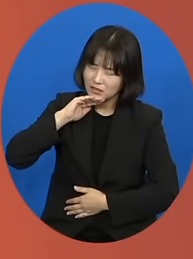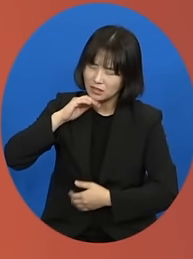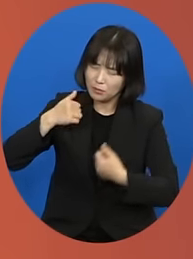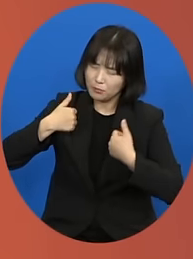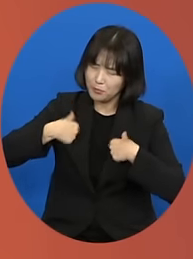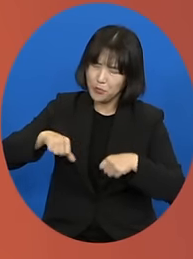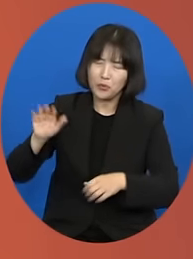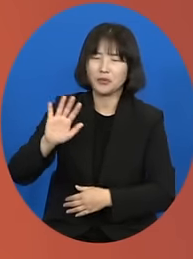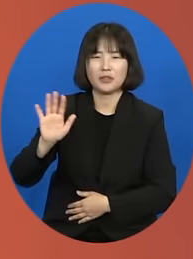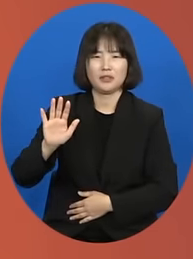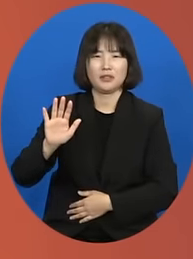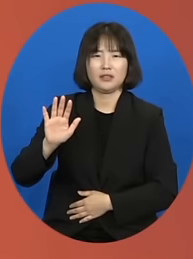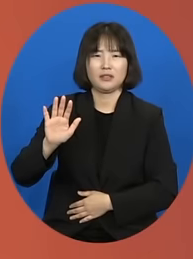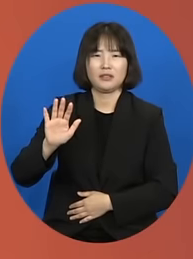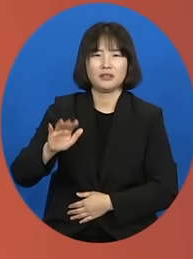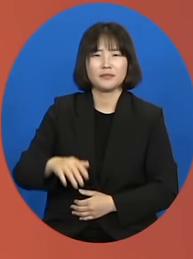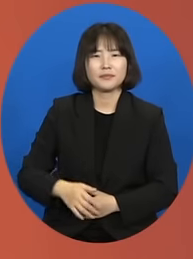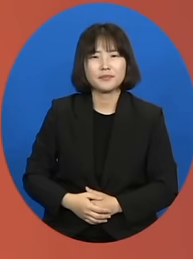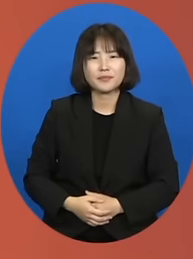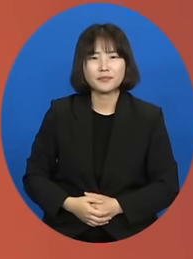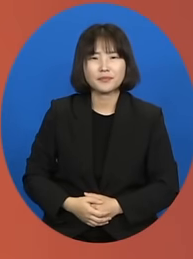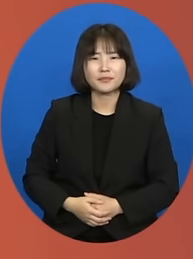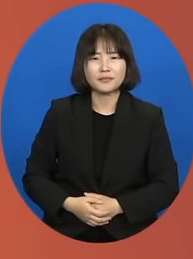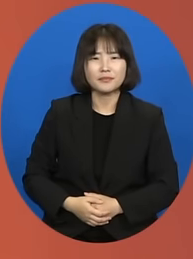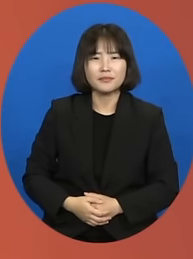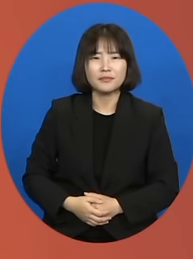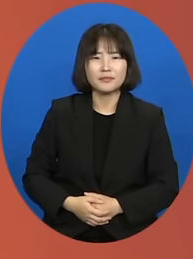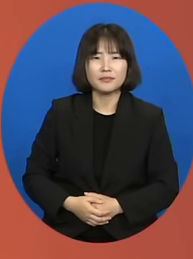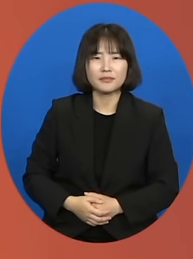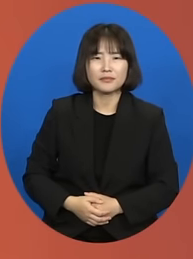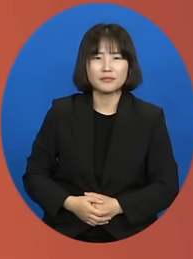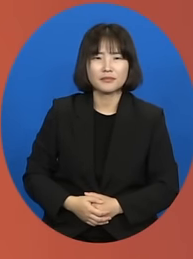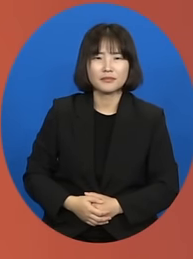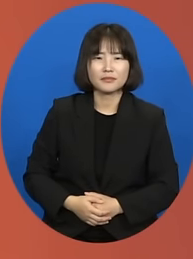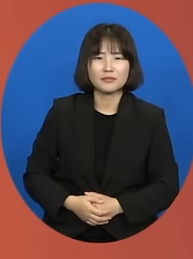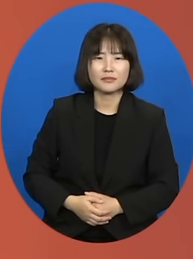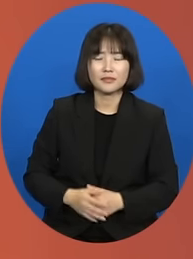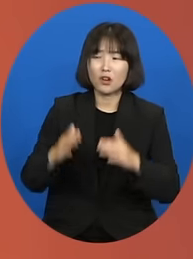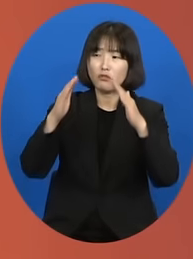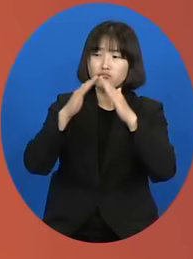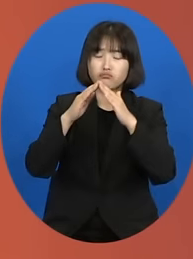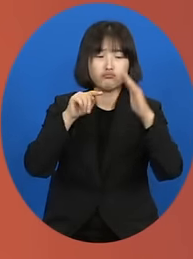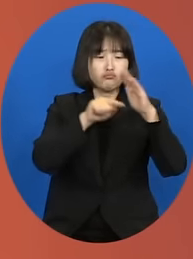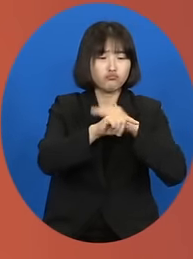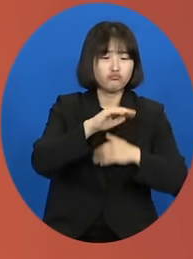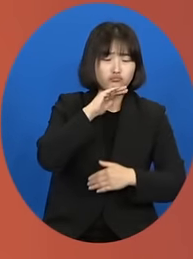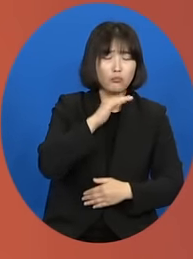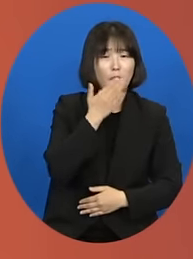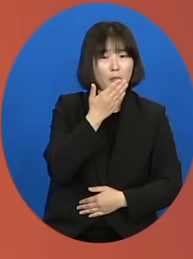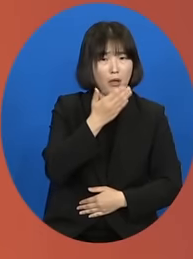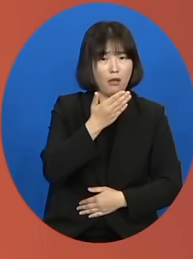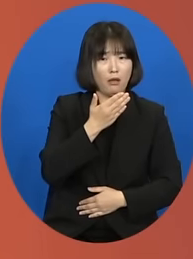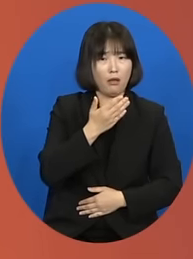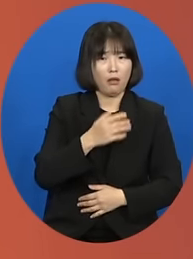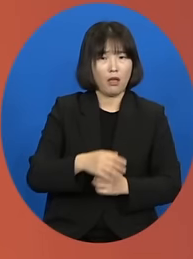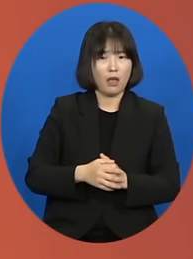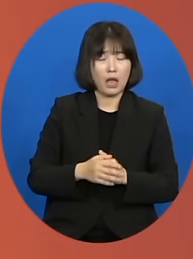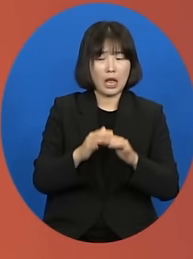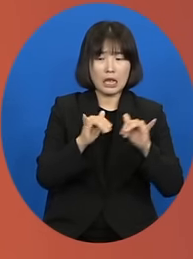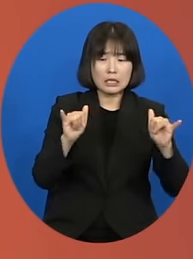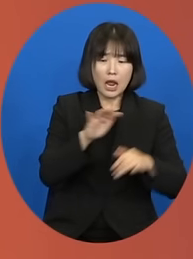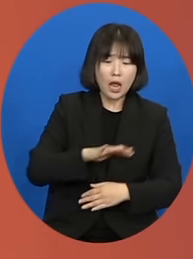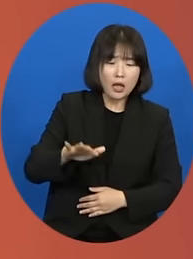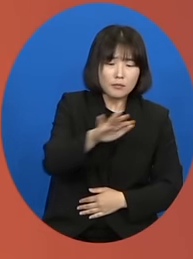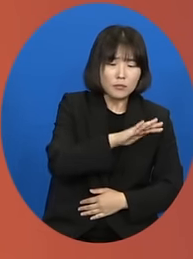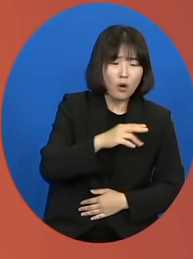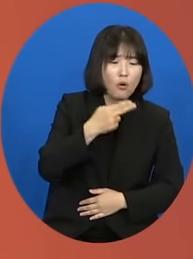포기하지 않았습니다. 아니, 집에 들어가서 기다리면 되죠. 아니, 사람들 안 보는 데서